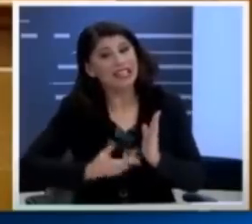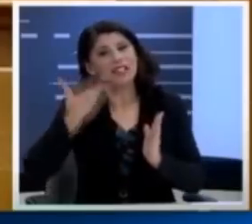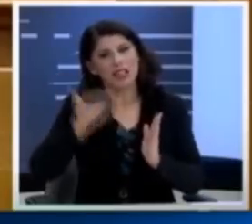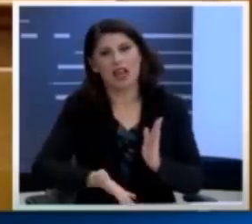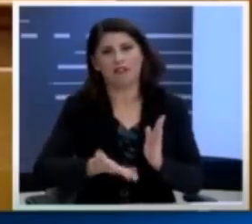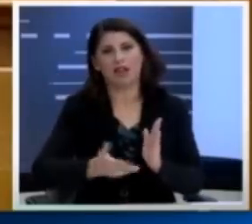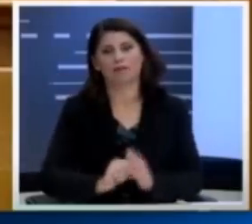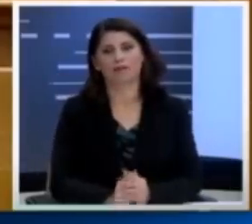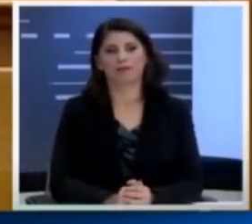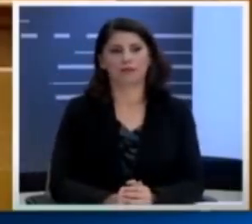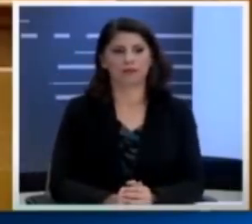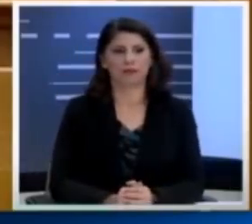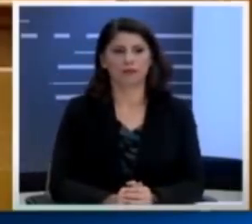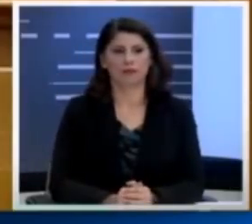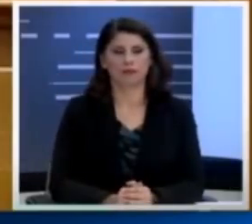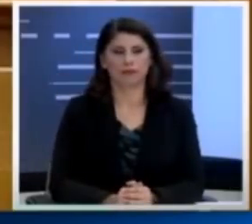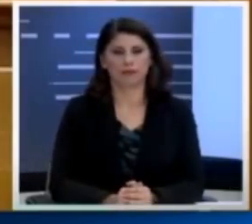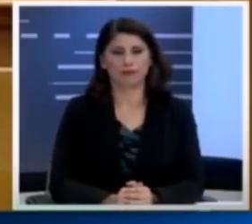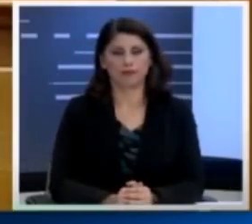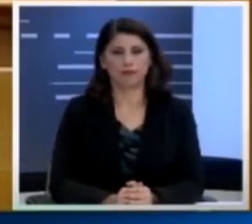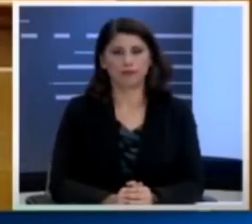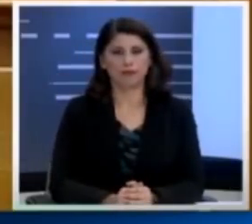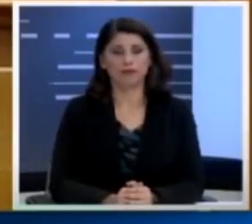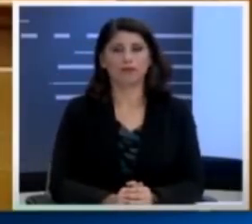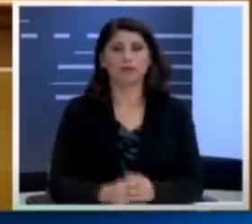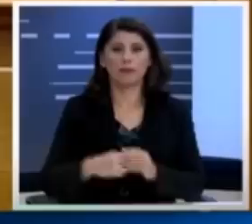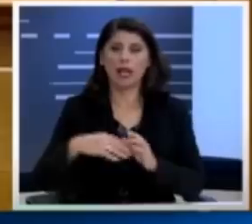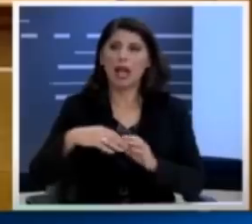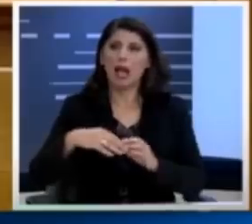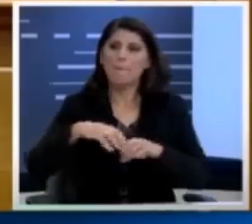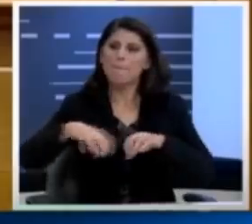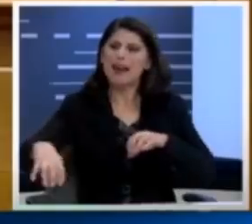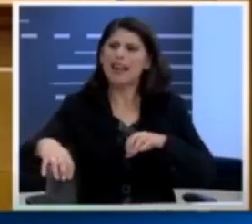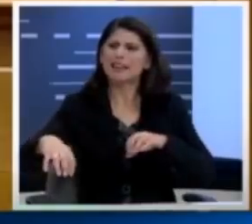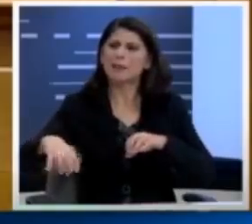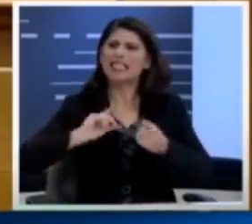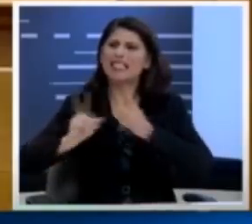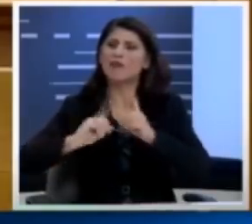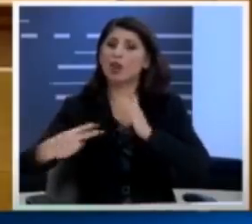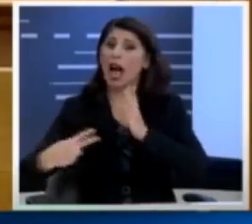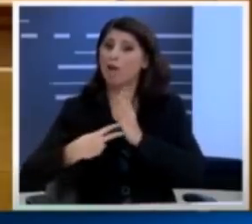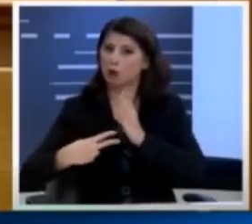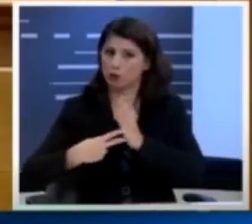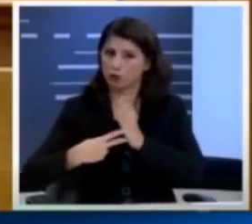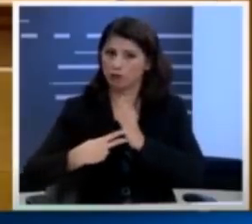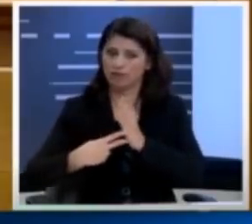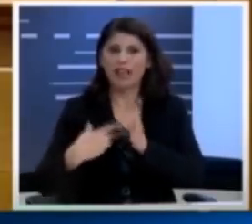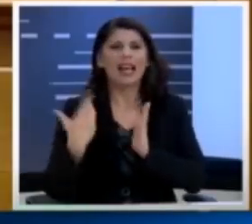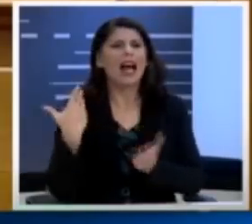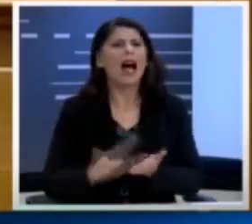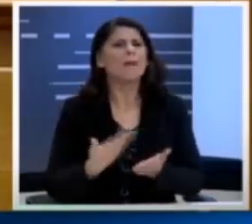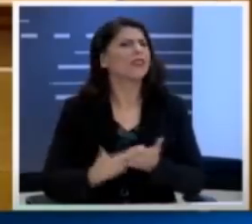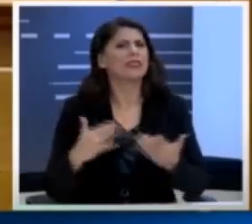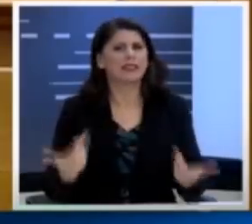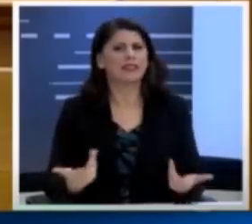επ' αυτών. Το παράρτημα της Συμφωνίας του Αυγούστου αποδεικνύει πως άλλαξε ο Μανολιός και έβαλε